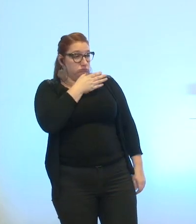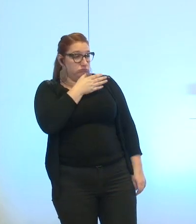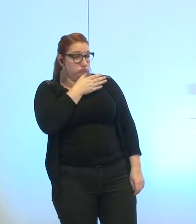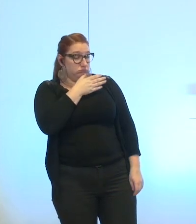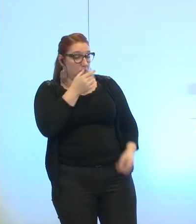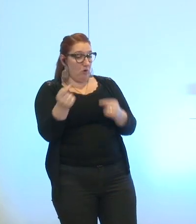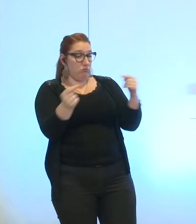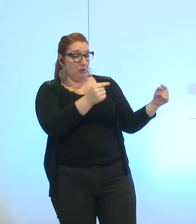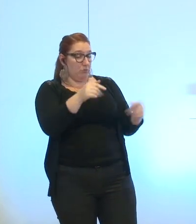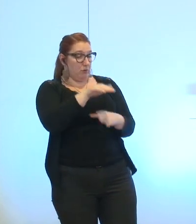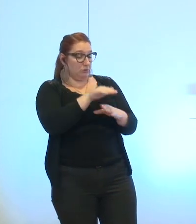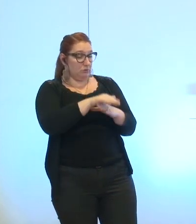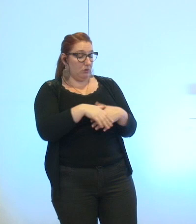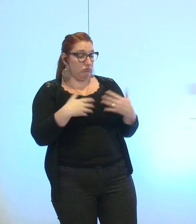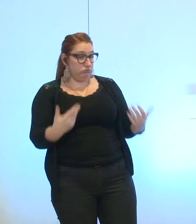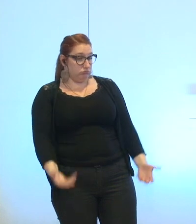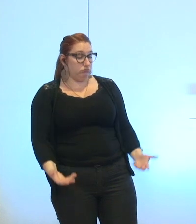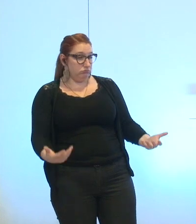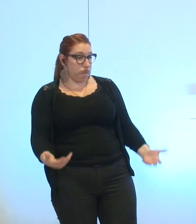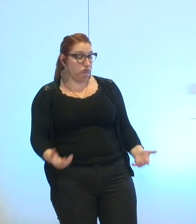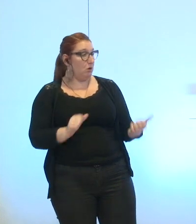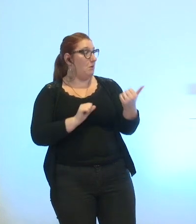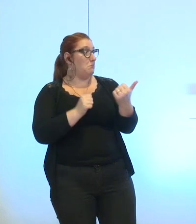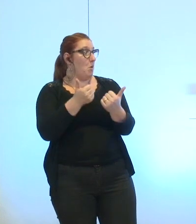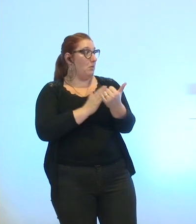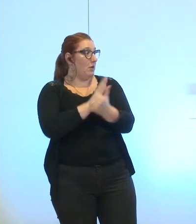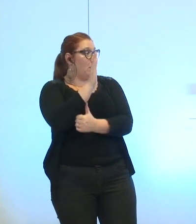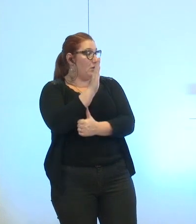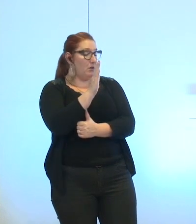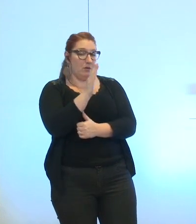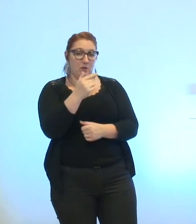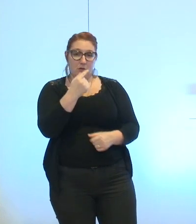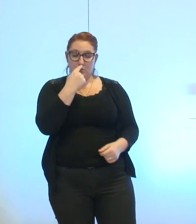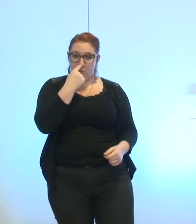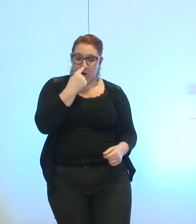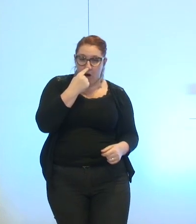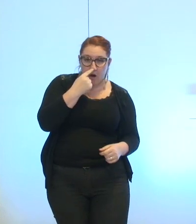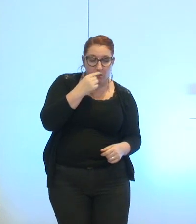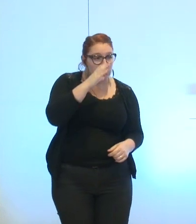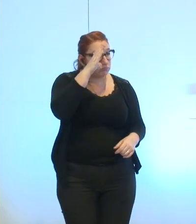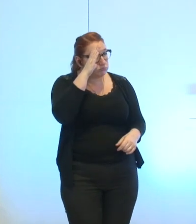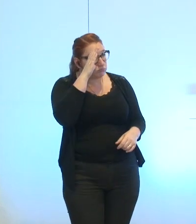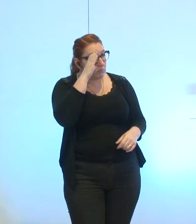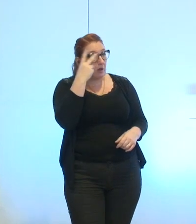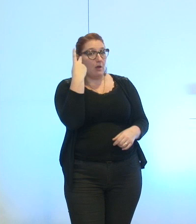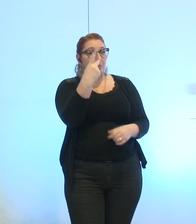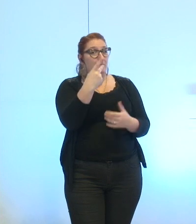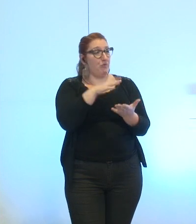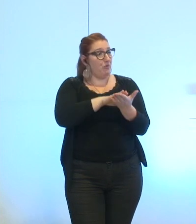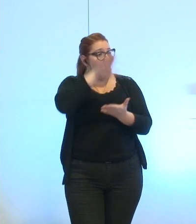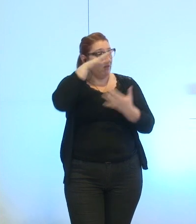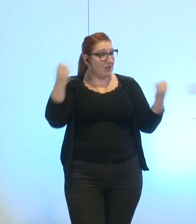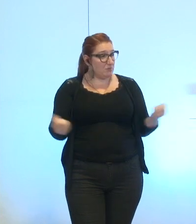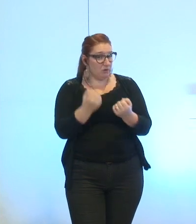débat de ce soir le premier c'est d'entendre que vous allez égrainer àin vos engagements de campagne